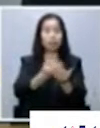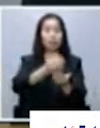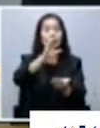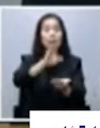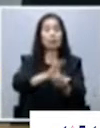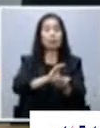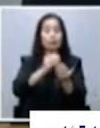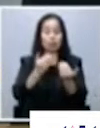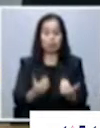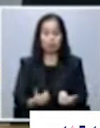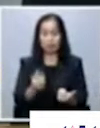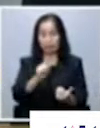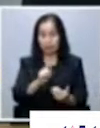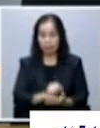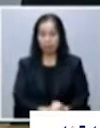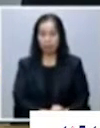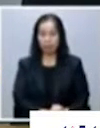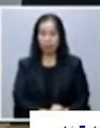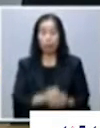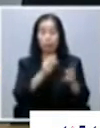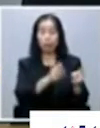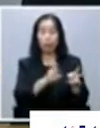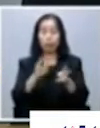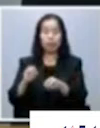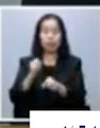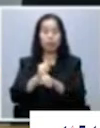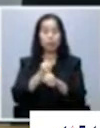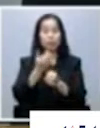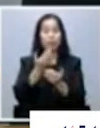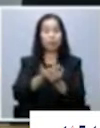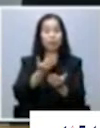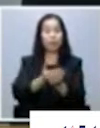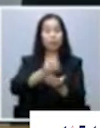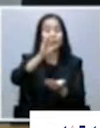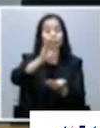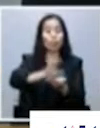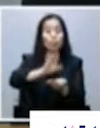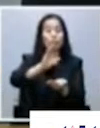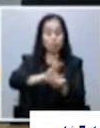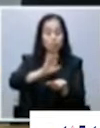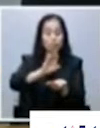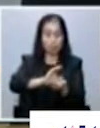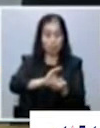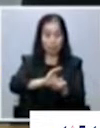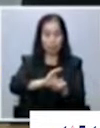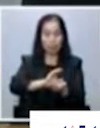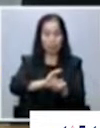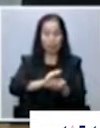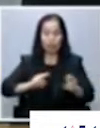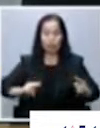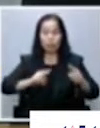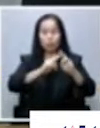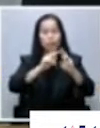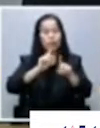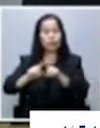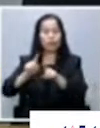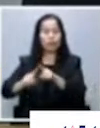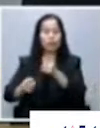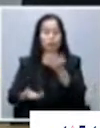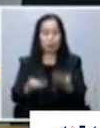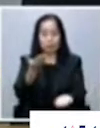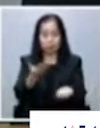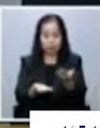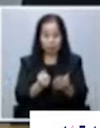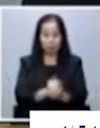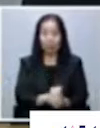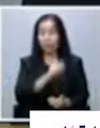ก็คือกระบวนการจัดทํางบประมาณเนี่ยเวลาหน่วยงานอื่นๆไม่ว่าจะเป็นกระทรวงใดก็ตามเมื่อ